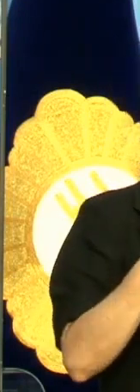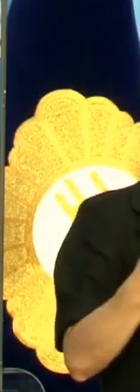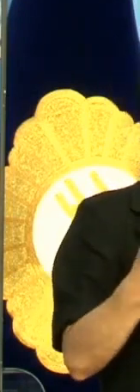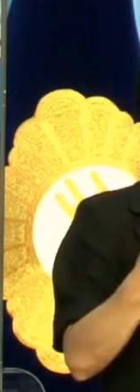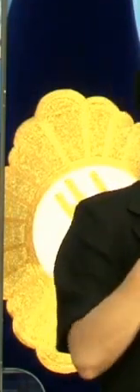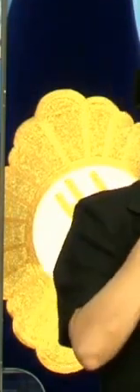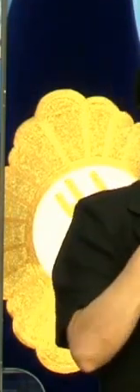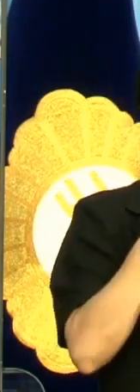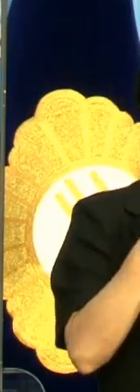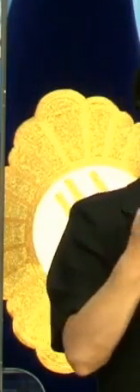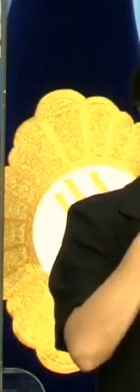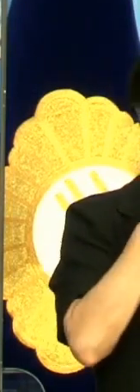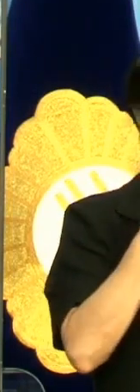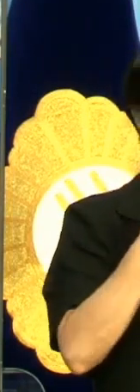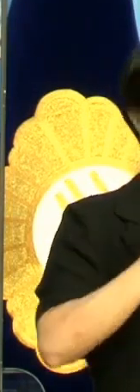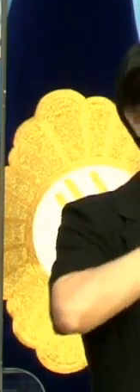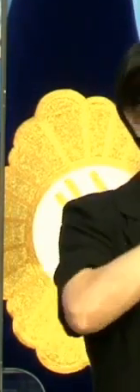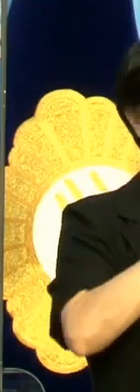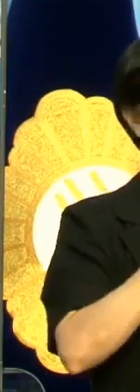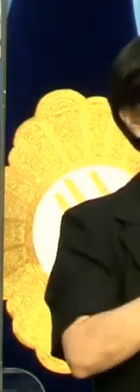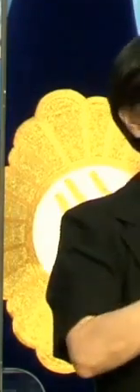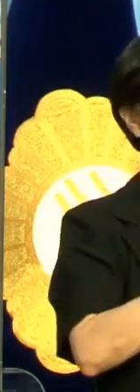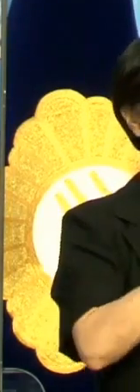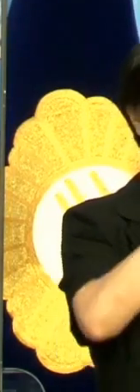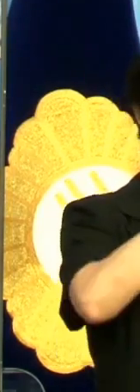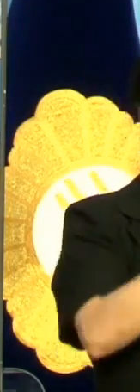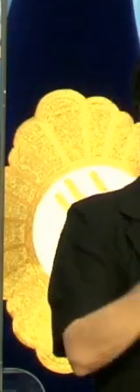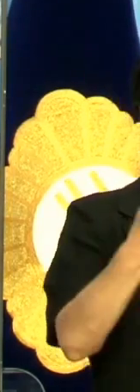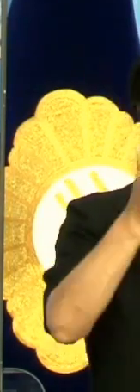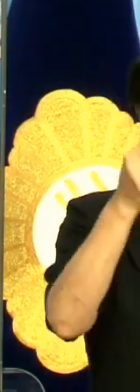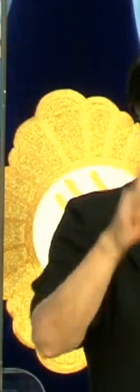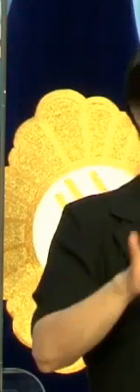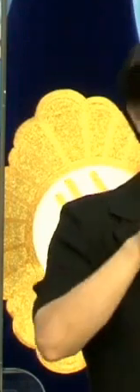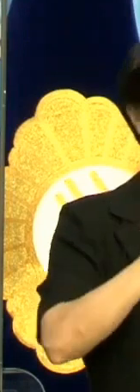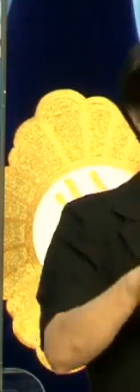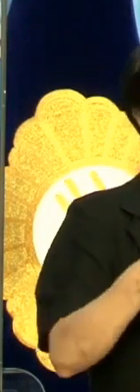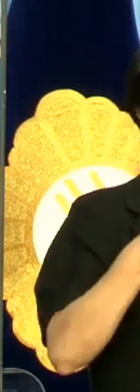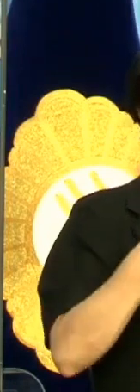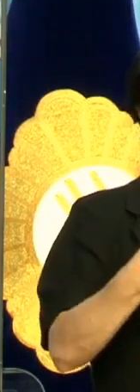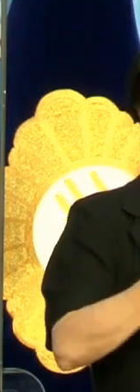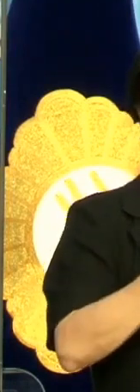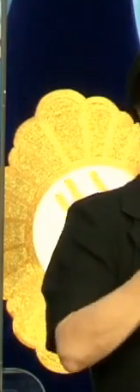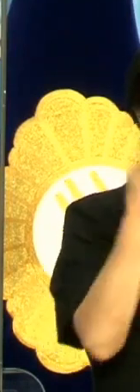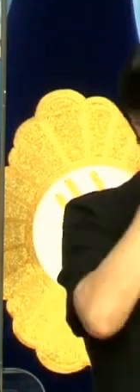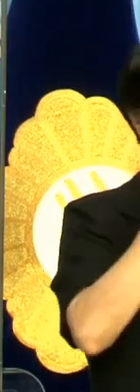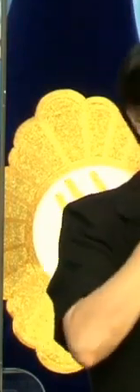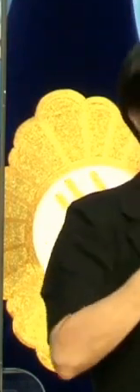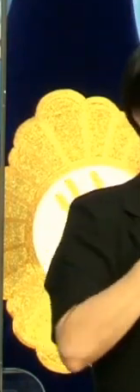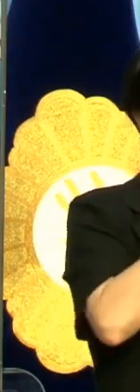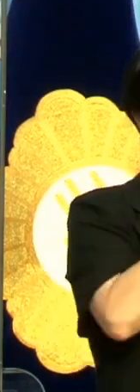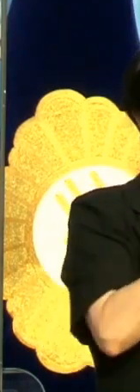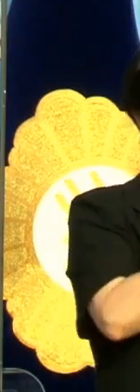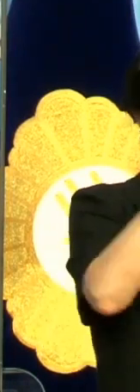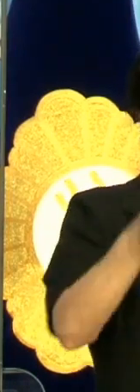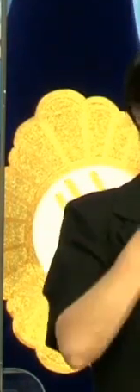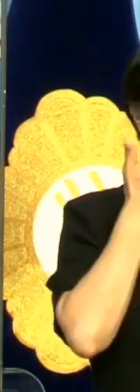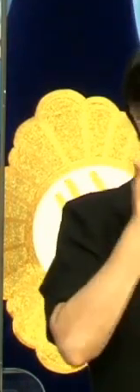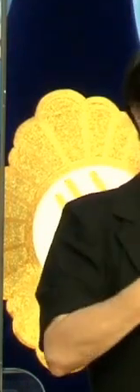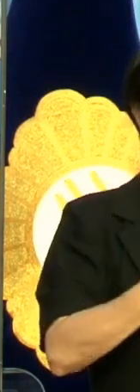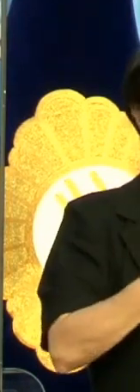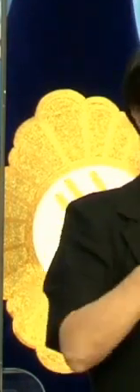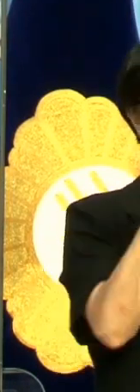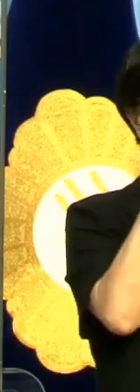요양에 관한 훈령 제 6조 2항에 의하여 군 병원 요양 심사를 거치지 않고 청원 휴가 연장 허가를 할 수 있다 라고